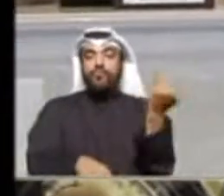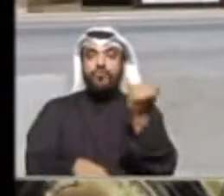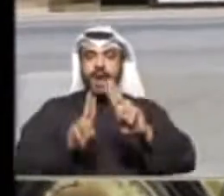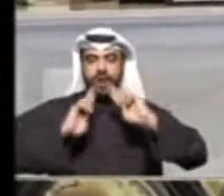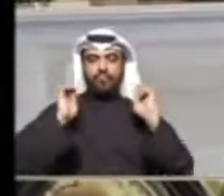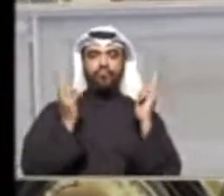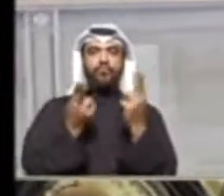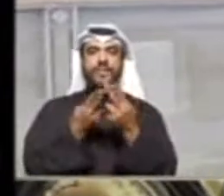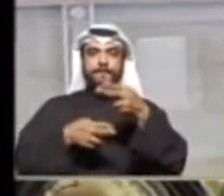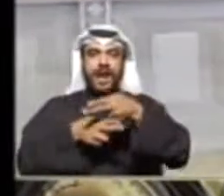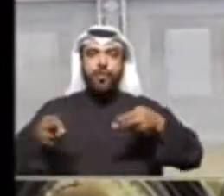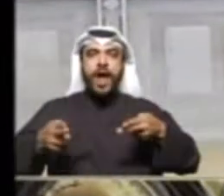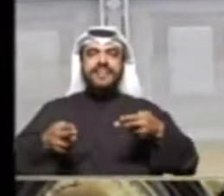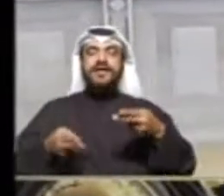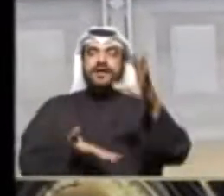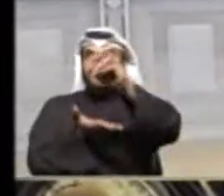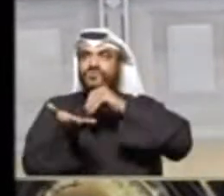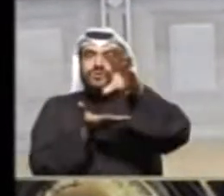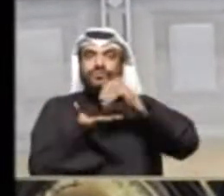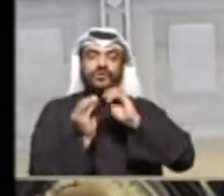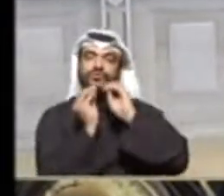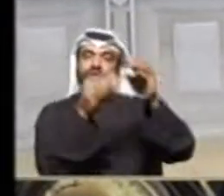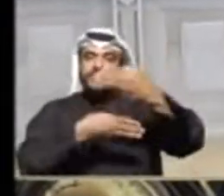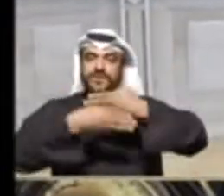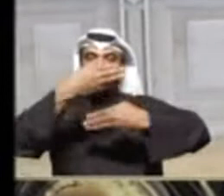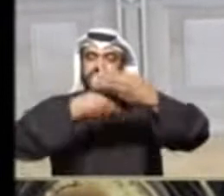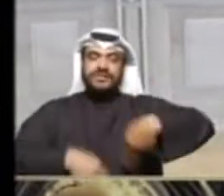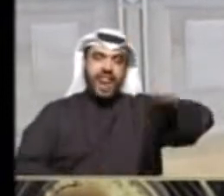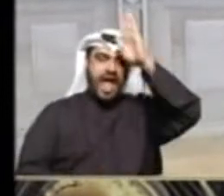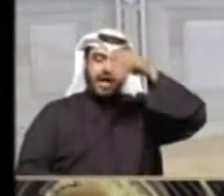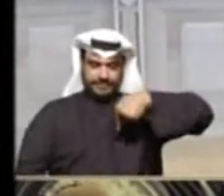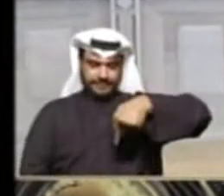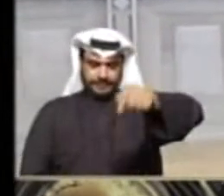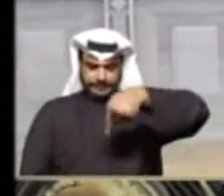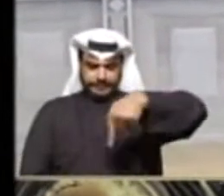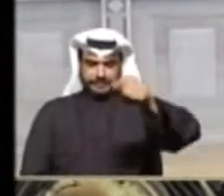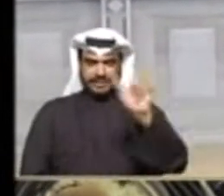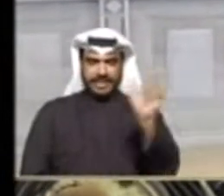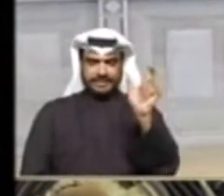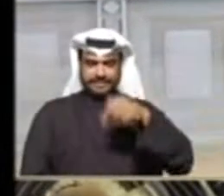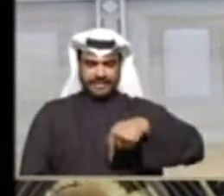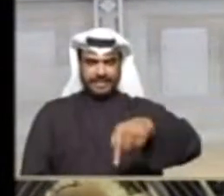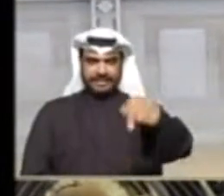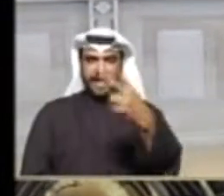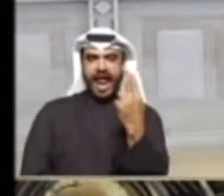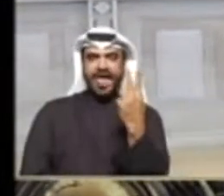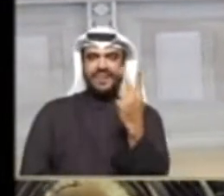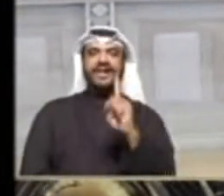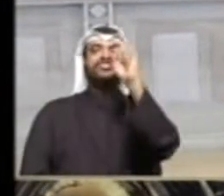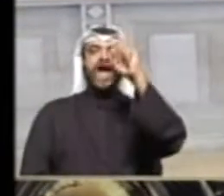الدولي لإعادة إعمار العراق المقرر عقده خلال الفترة من 12 إلى 14 من شهر